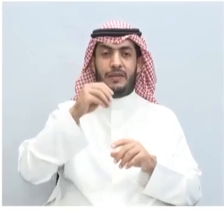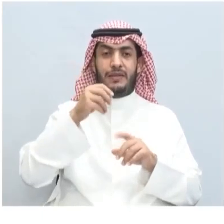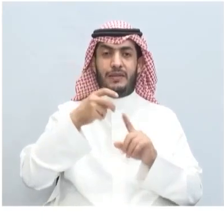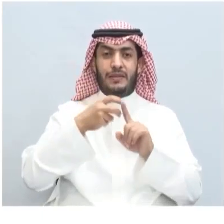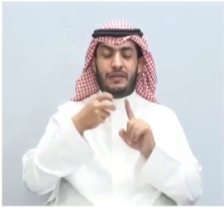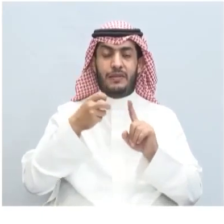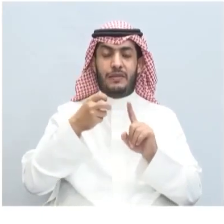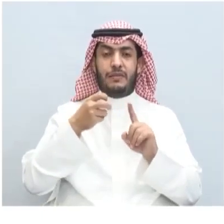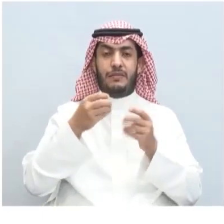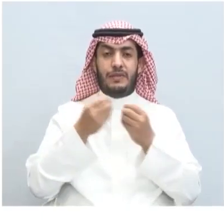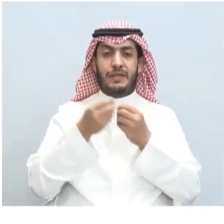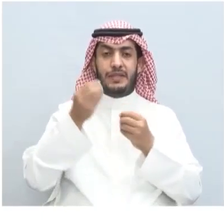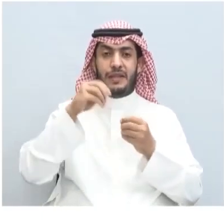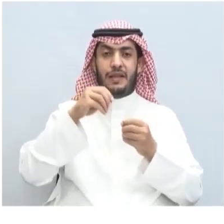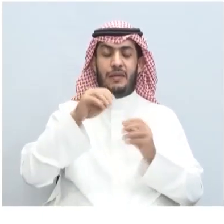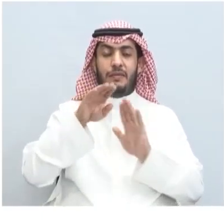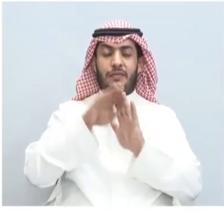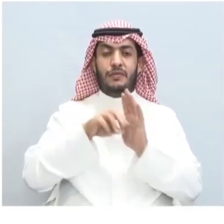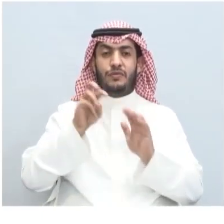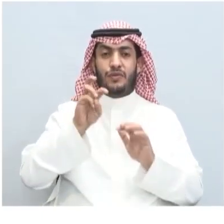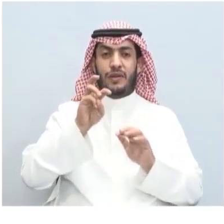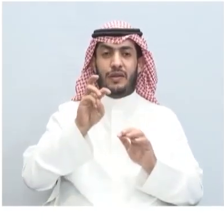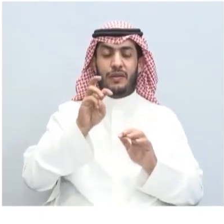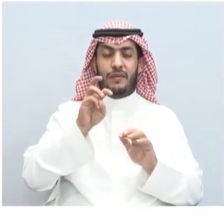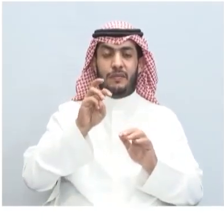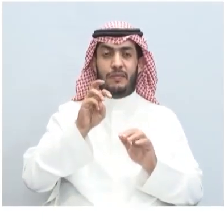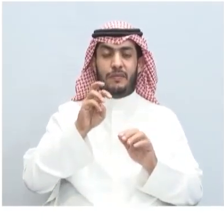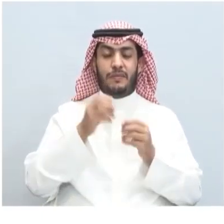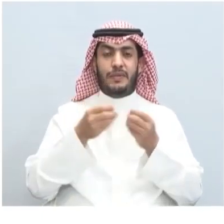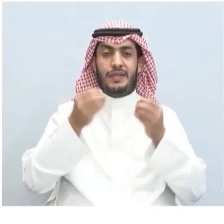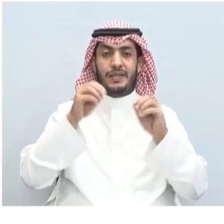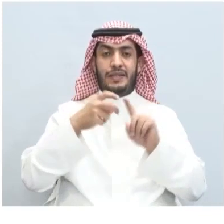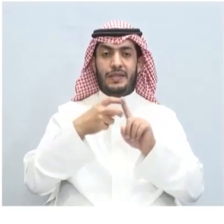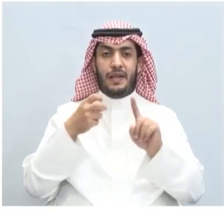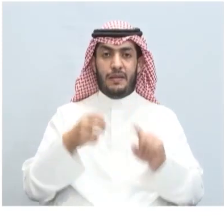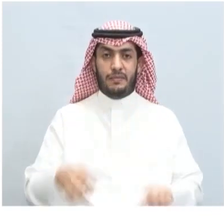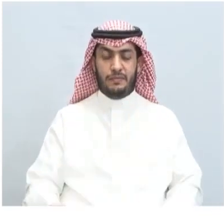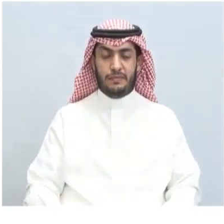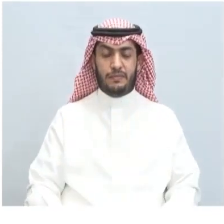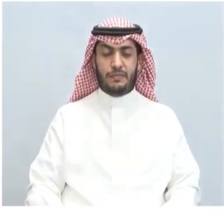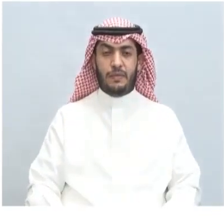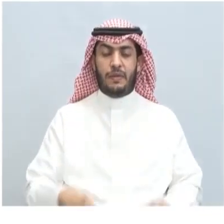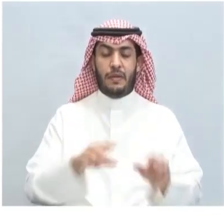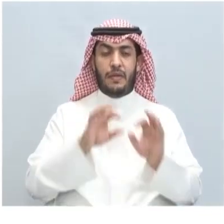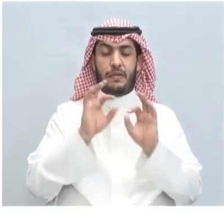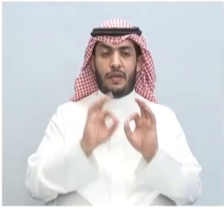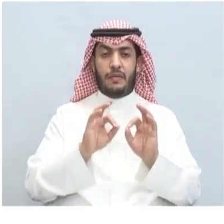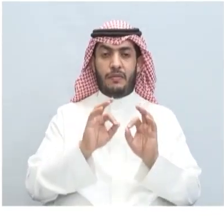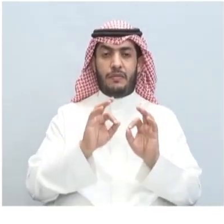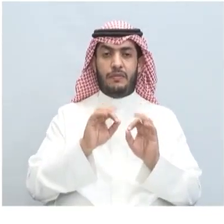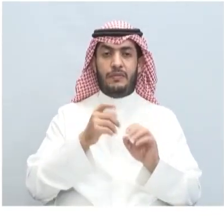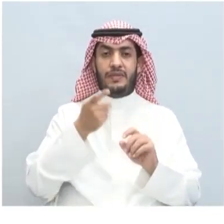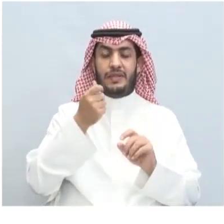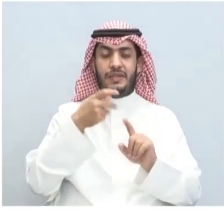ينتج عنه زياده في الثروه وستقوم كل الشركات بتوزيعات سهميه وبالتالي من الطبيعي ان يتراجع